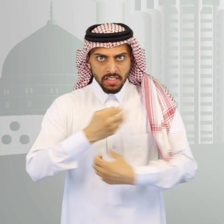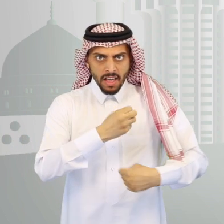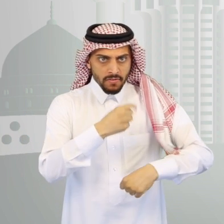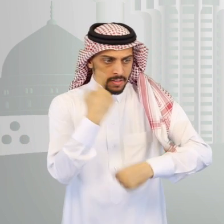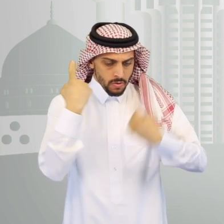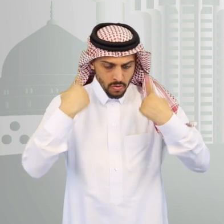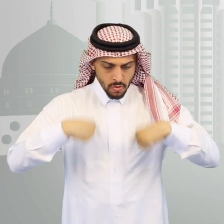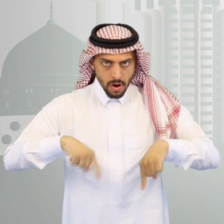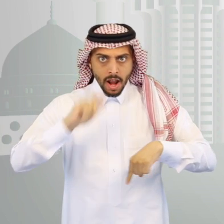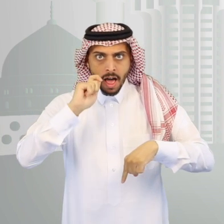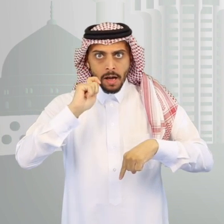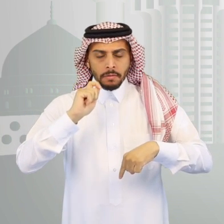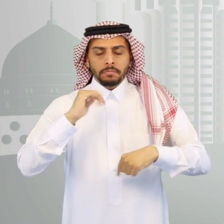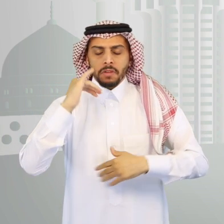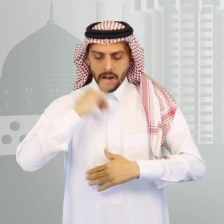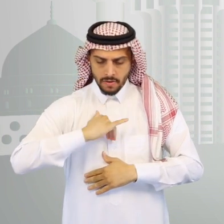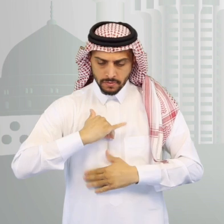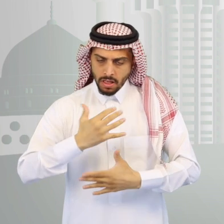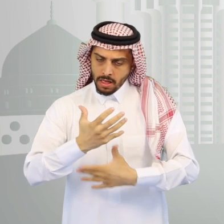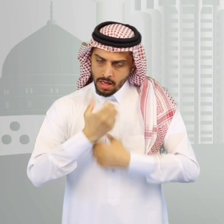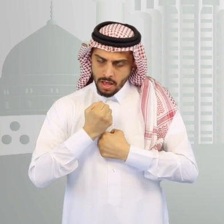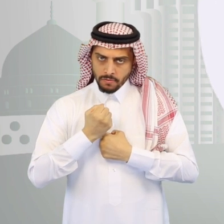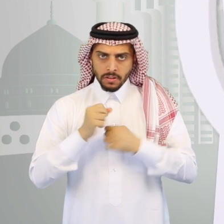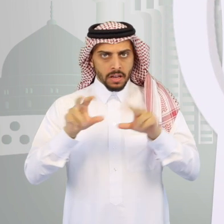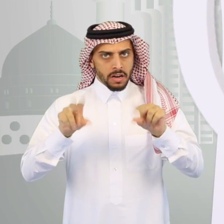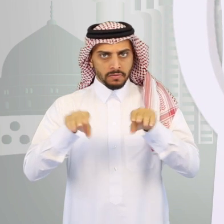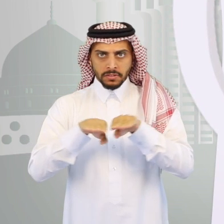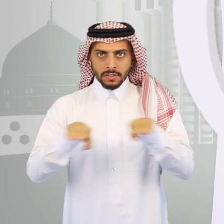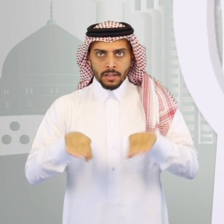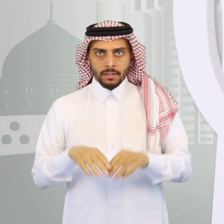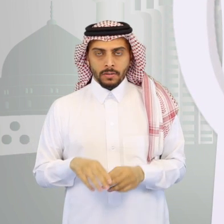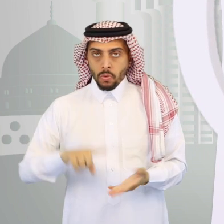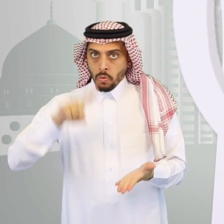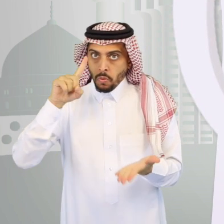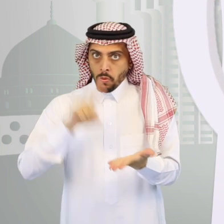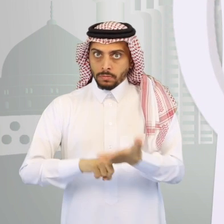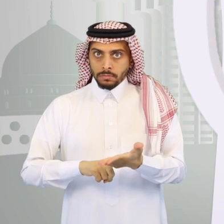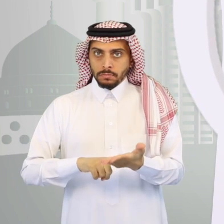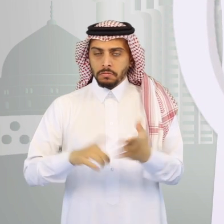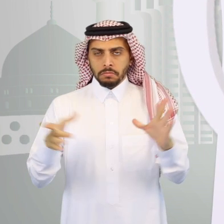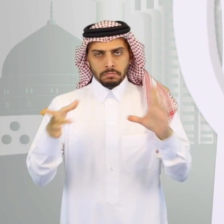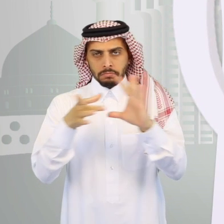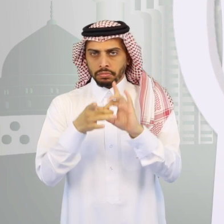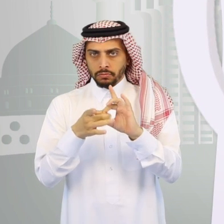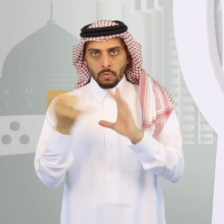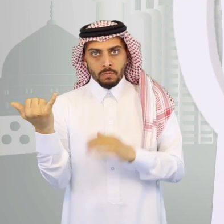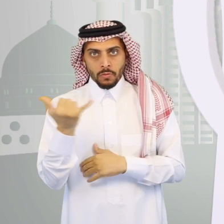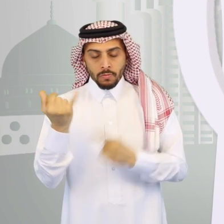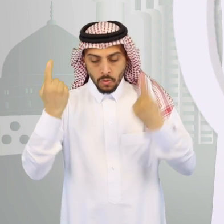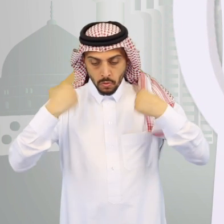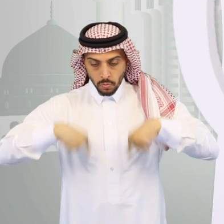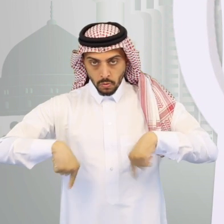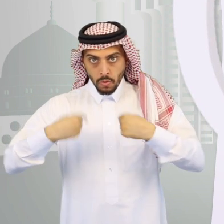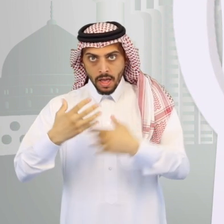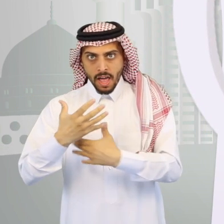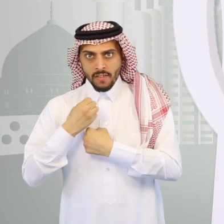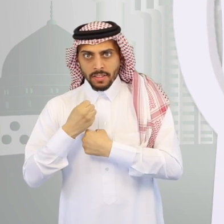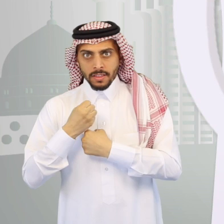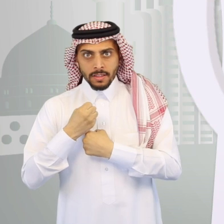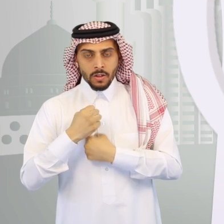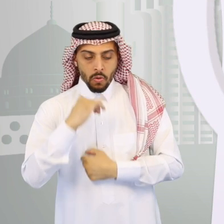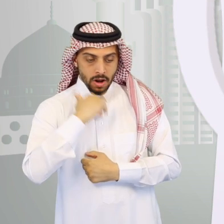فان لنا جميعا صحه نفسيه ايضا وفي الحقيقه هناك ارتباط عميق بين صحتنا الجسديه